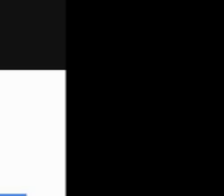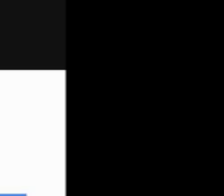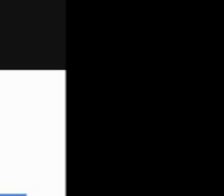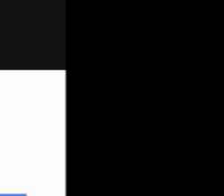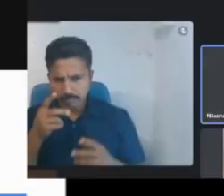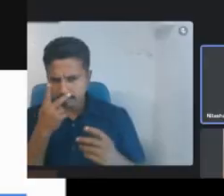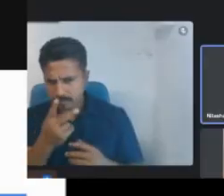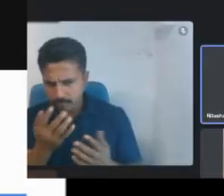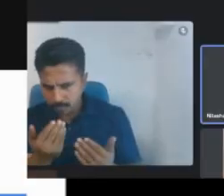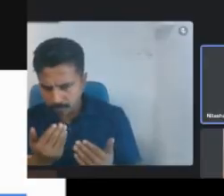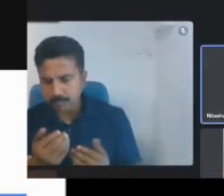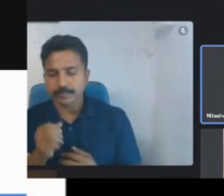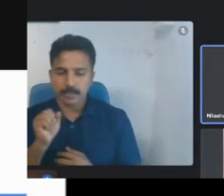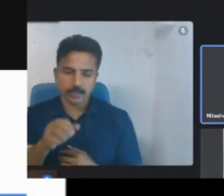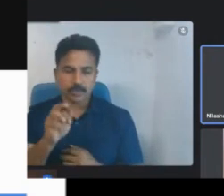കാണുന്നുണ്ട്. നമുക്ക് സ്റ്റാർട്ട് ചെയ്യാം.